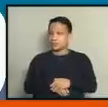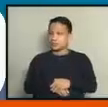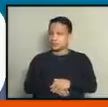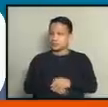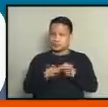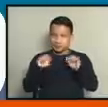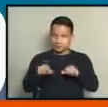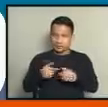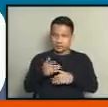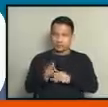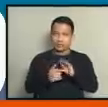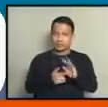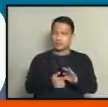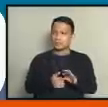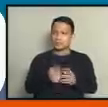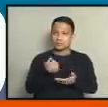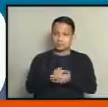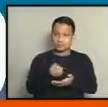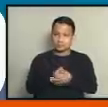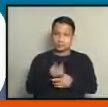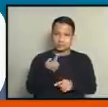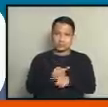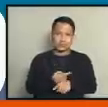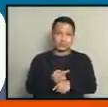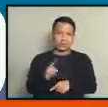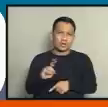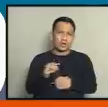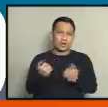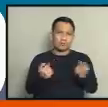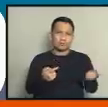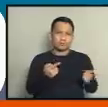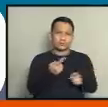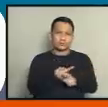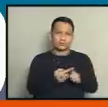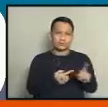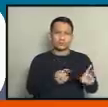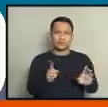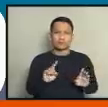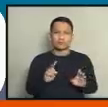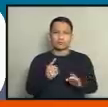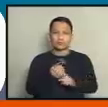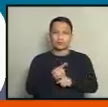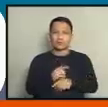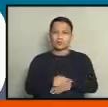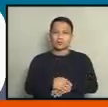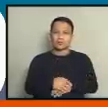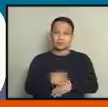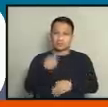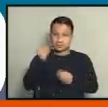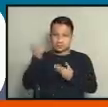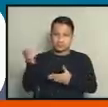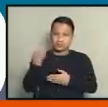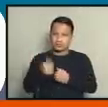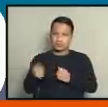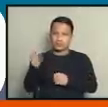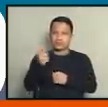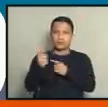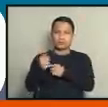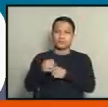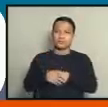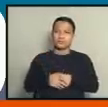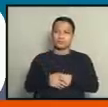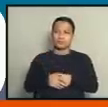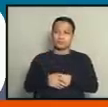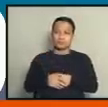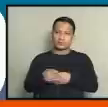Kailangan magbigay pa rin ng sweldo sa tama. So, paano to, sir? Kailangan makorek mo ito, sir? Apo, apo. Sabihin ko na lang, sir, sa ano po namin, sa management